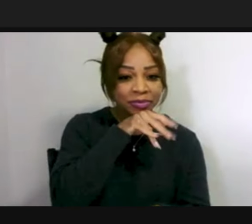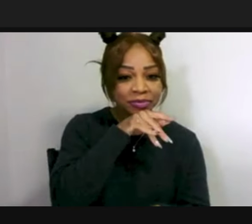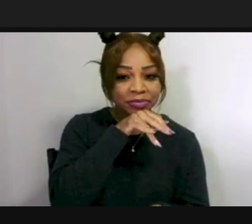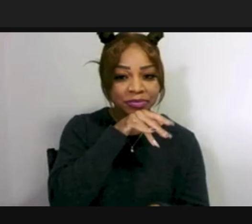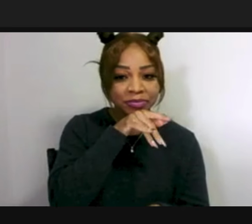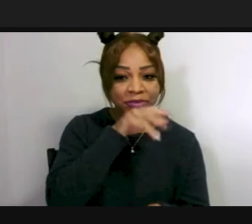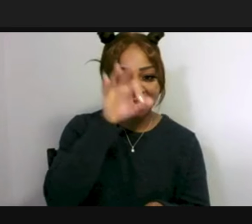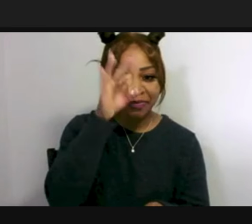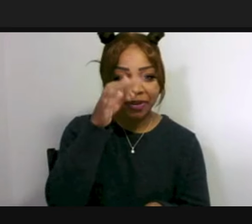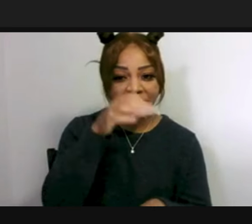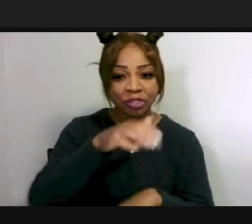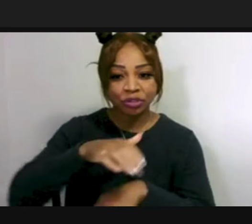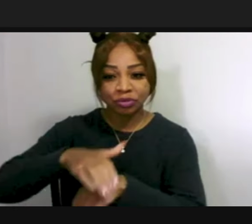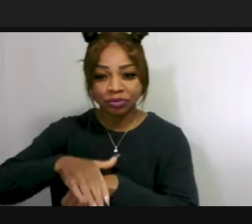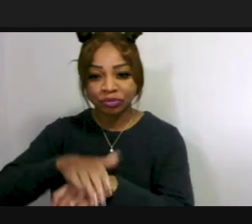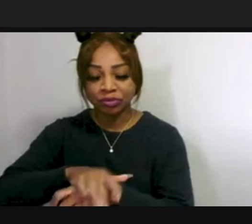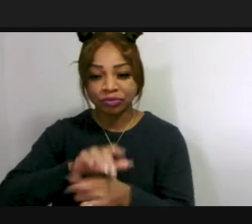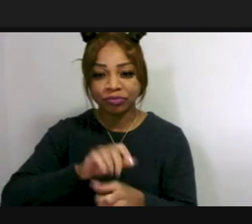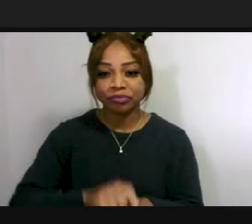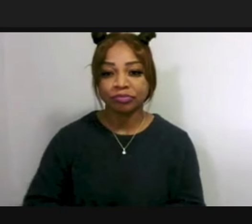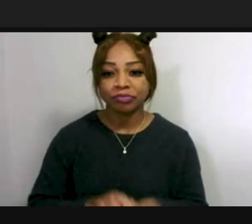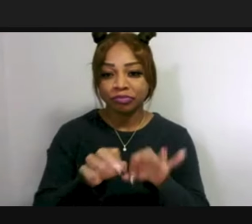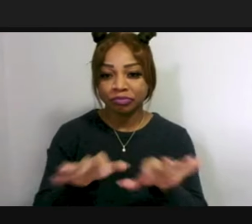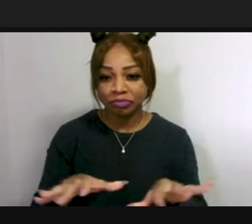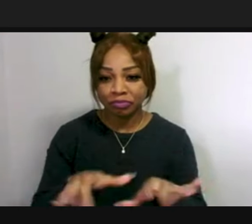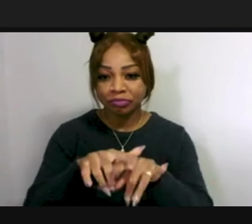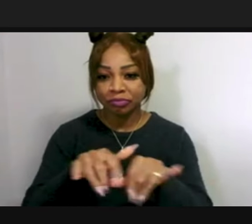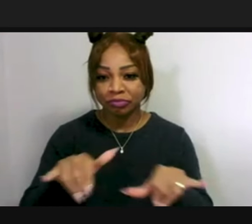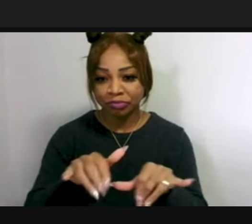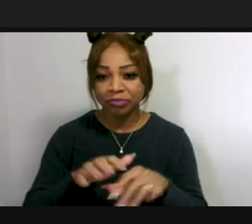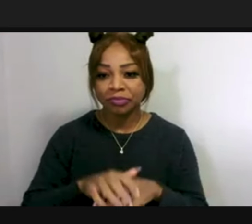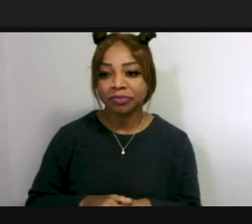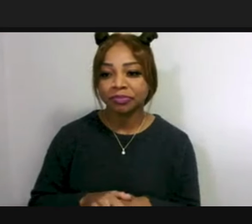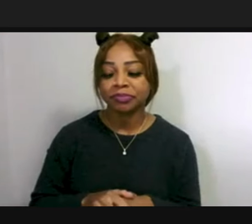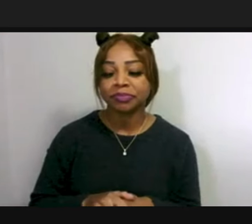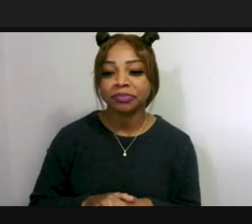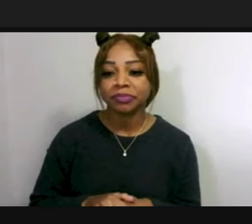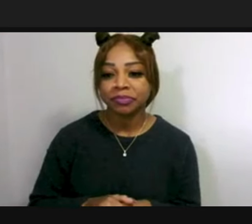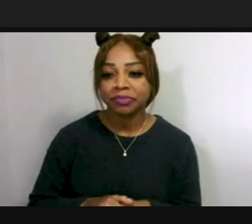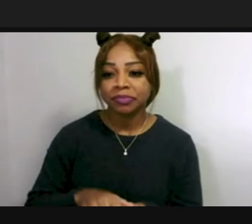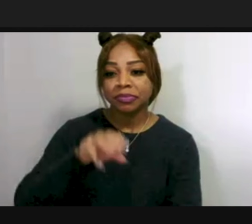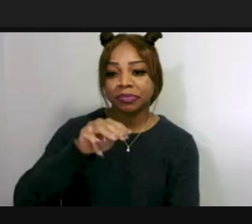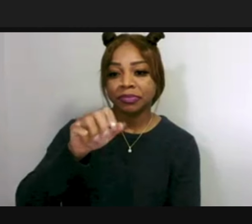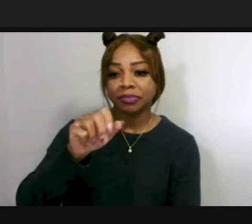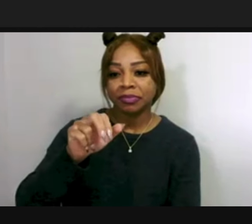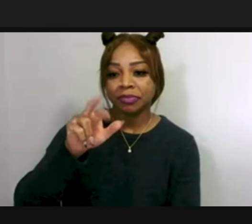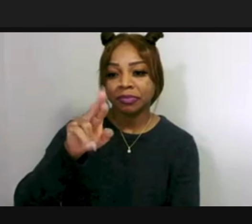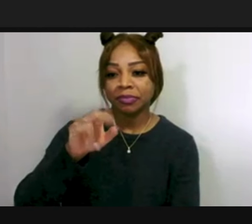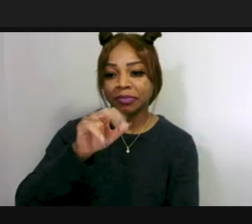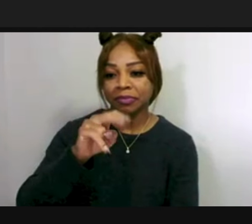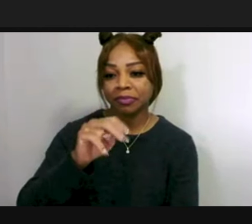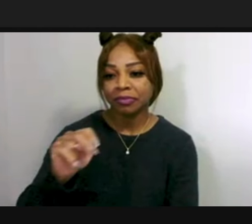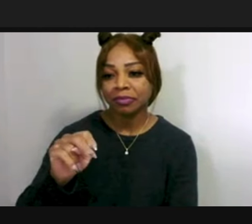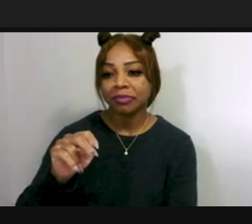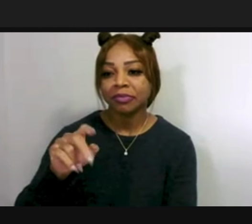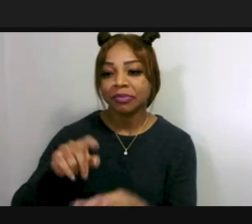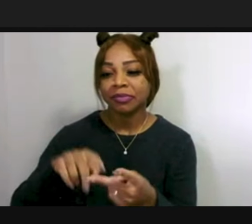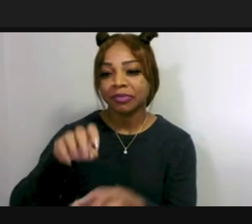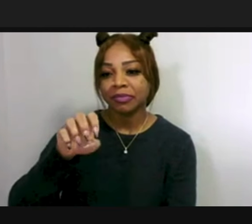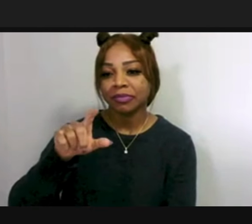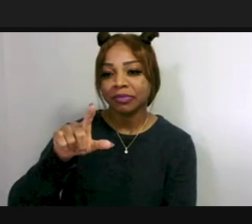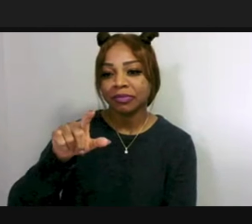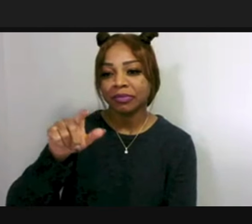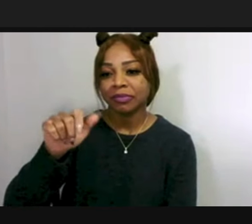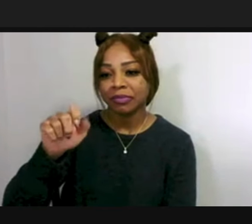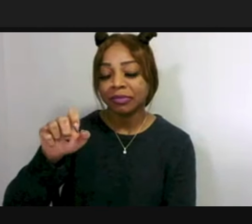simultanée du français vers l'anglais et de l'anglais vers le français avec Myrlène et Isabella. Certaines